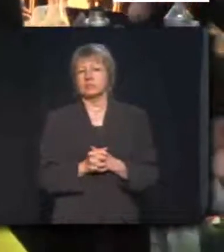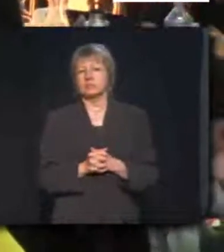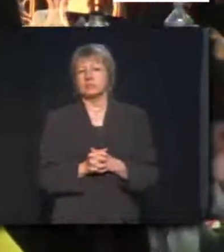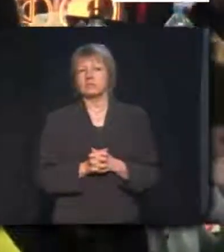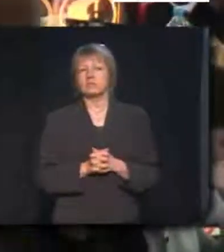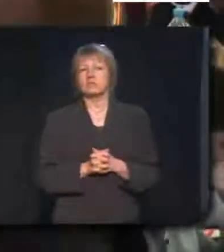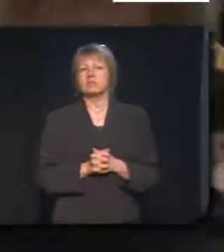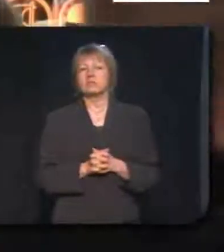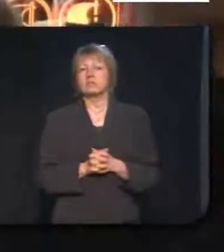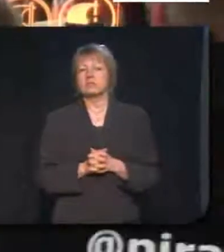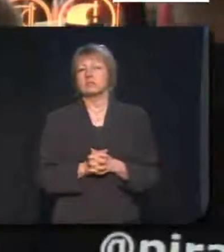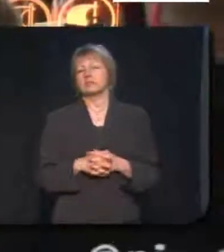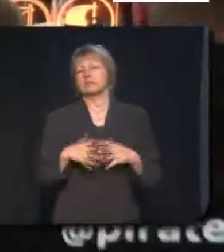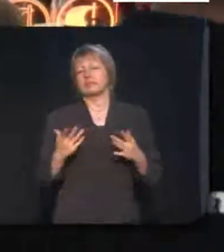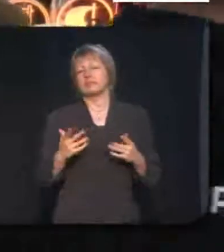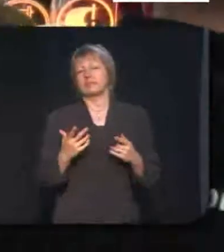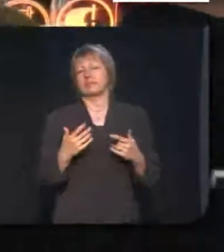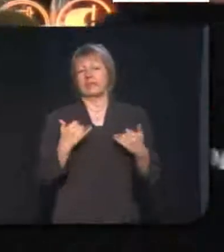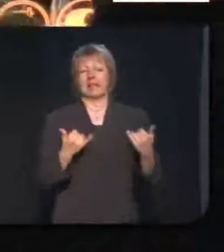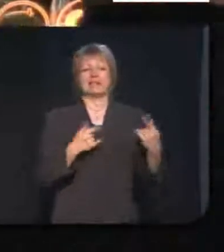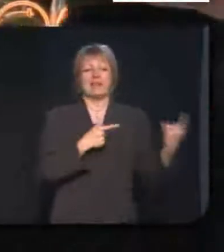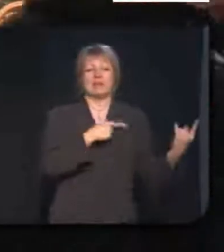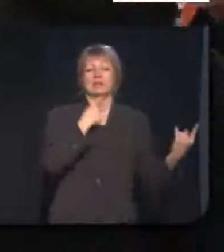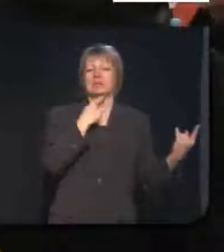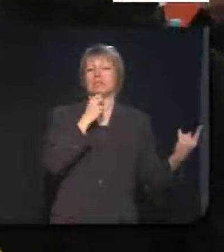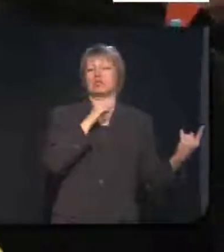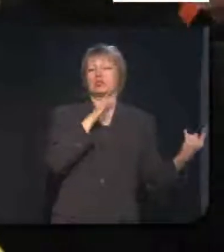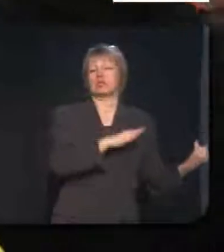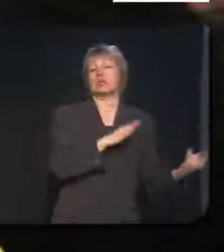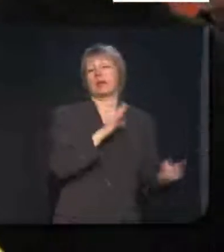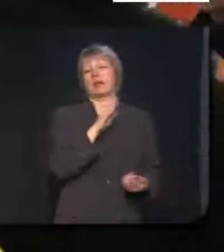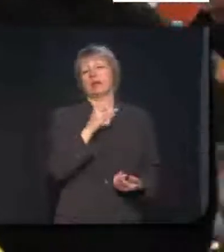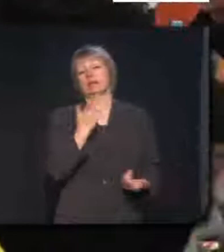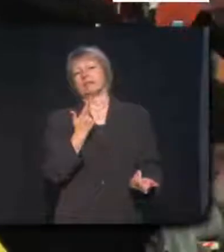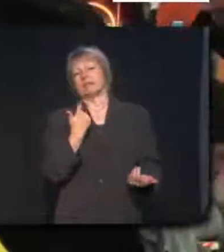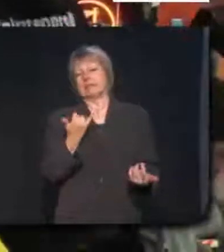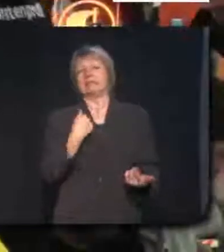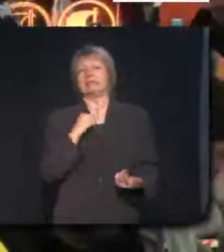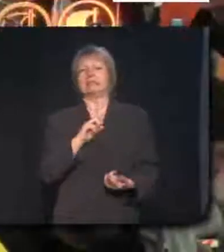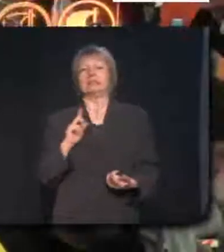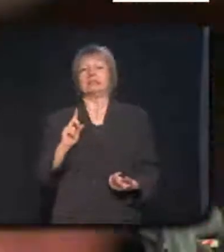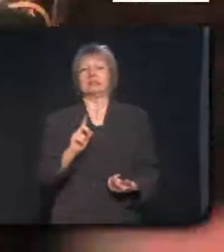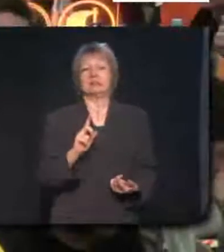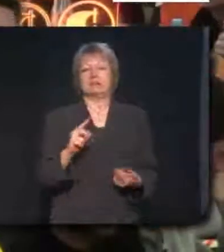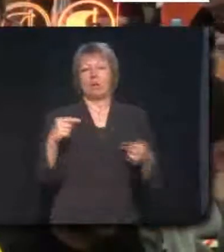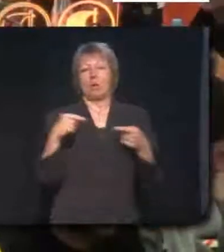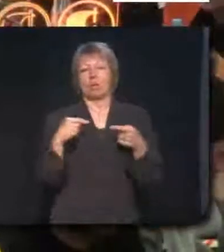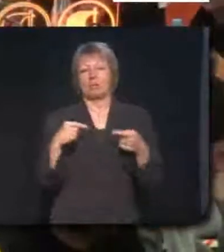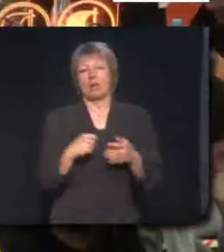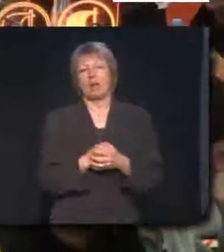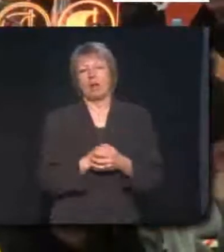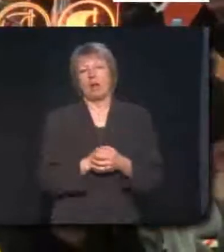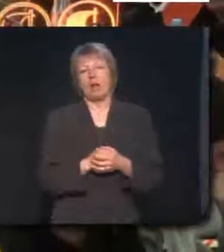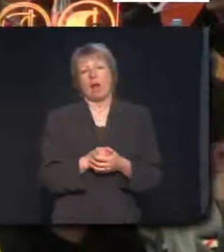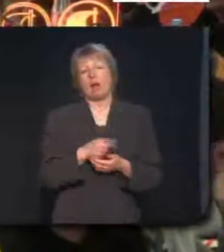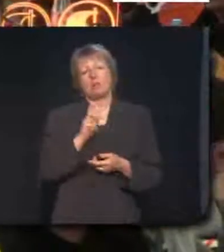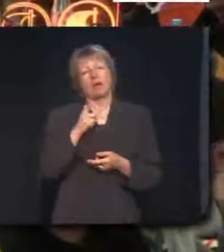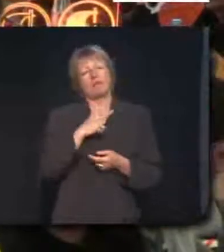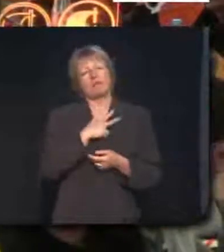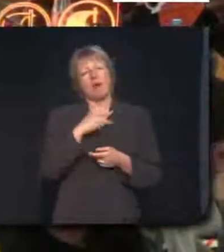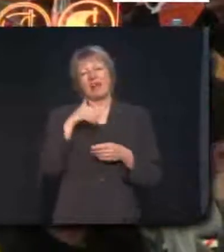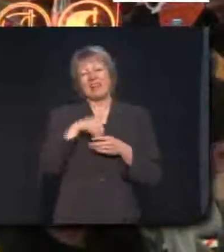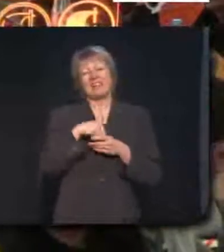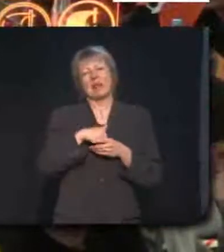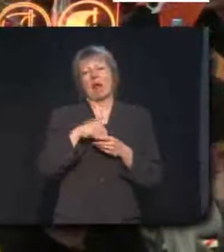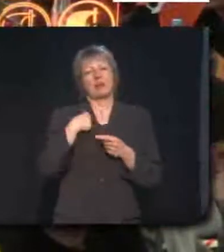okay ist ein bisschen undankbar dass ich nach diesem Redebeitrag Sprecher aber ich habe dazu tatsächlich inhaltlich was ich